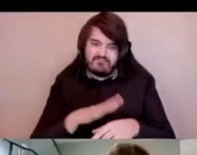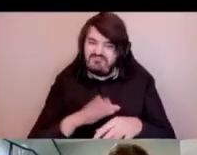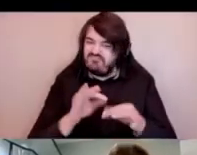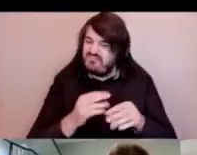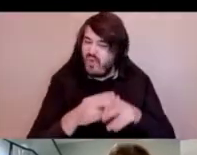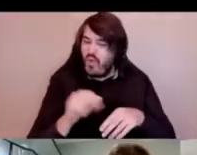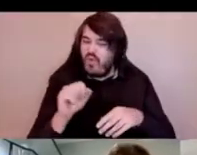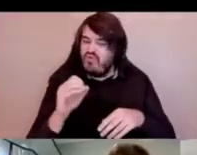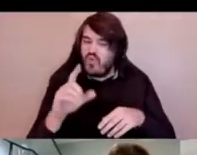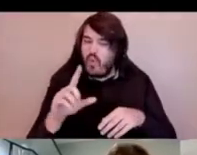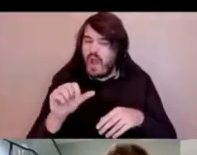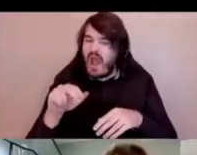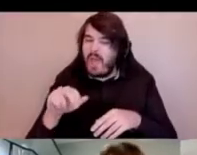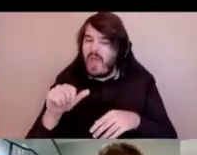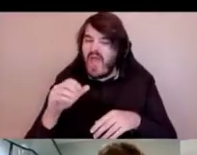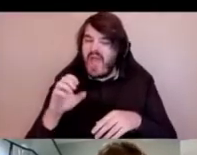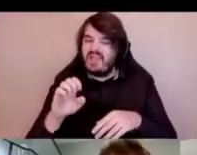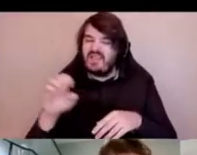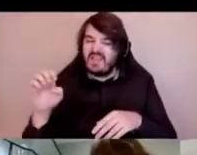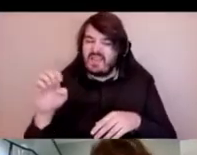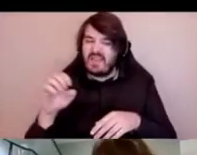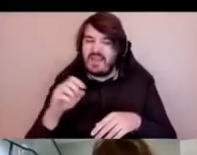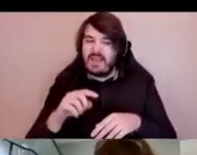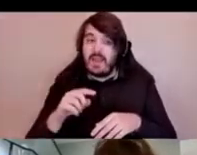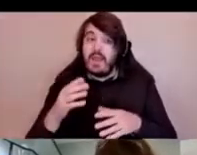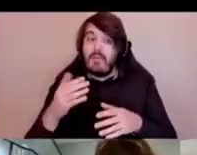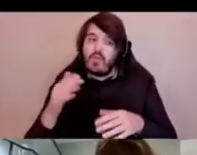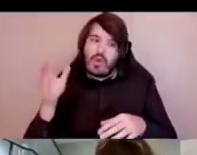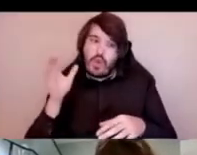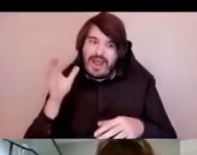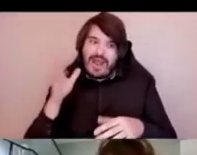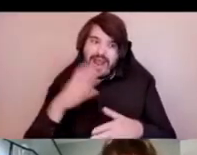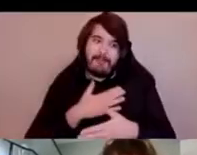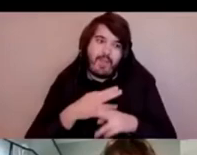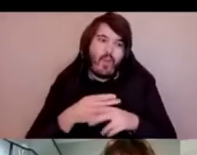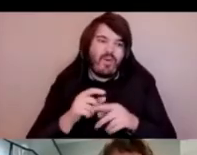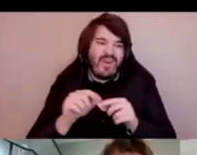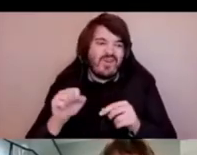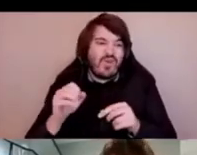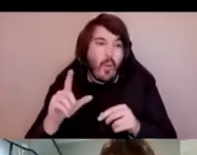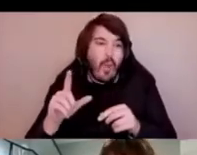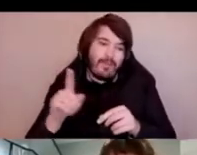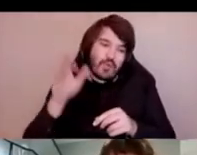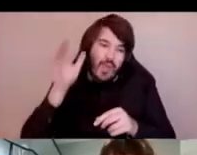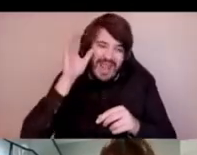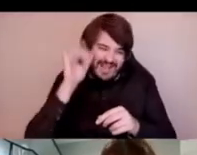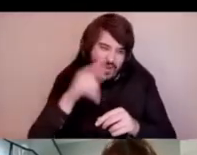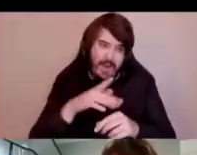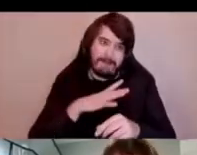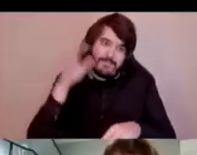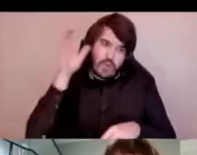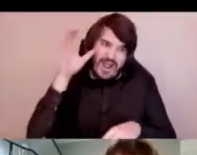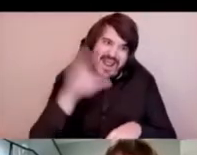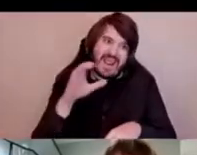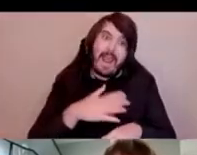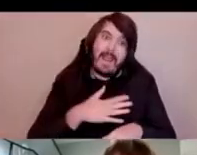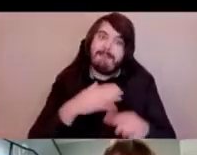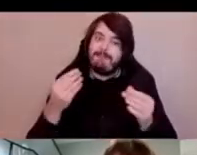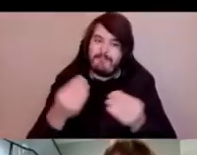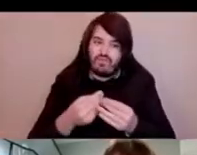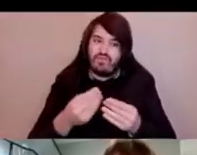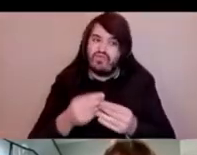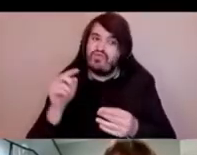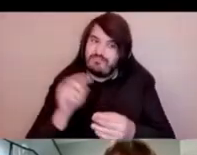ça va nécessiter plus que 6 heures de soleil. Ça, c'est quelque chose qui aime la chaleur, qui aime être au soleil. Et